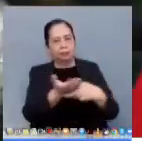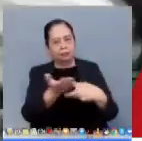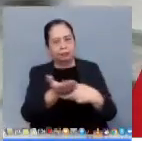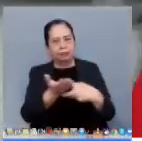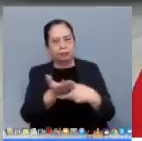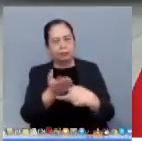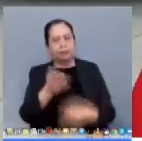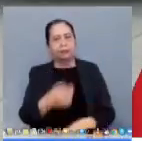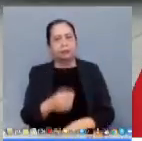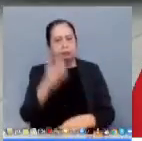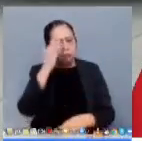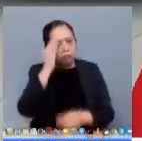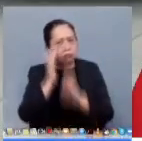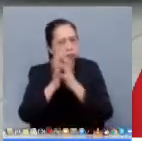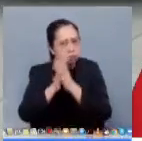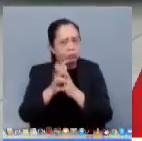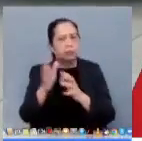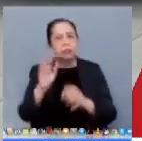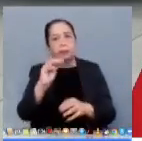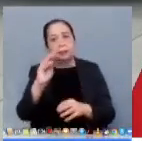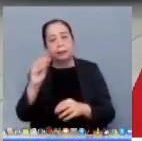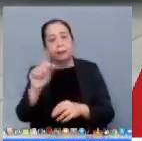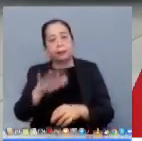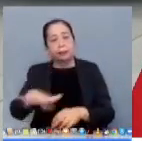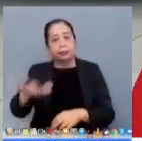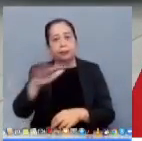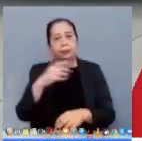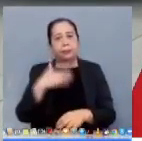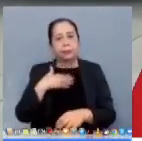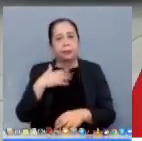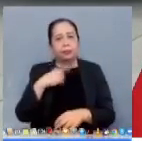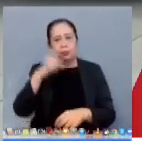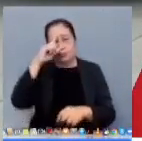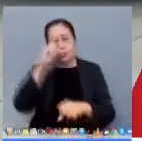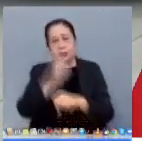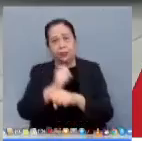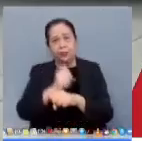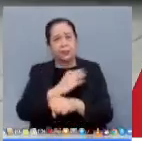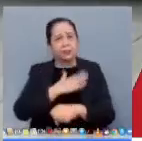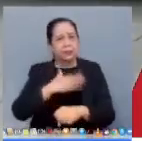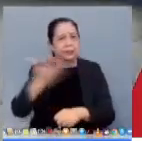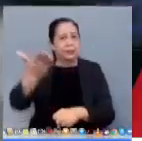Nakikiusap naman ng MMDA, lalo na dun sa mga saway pa rin dahil noong